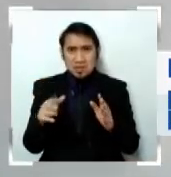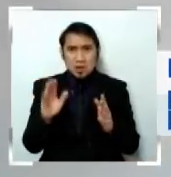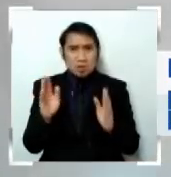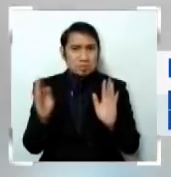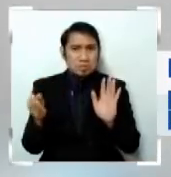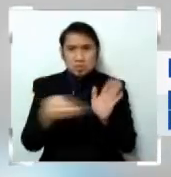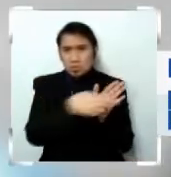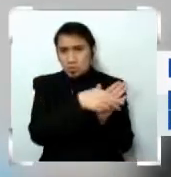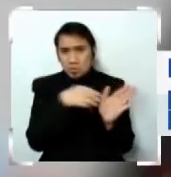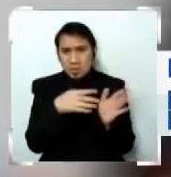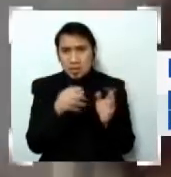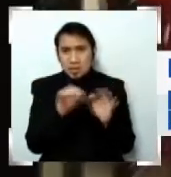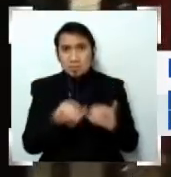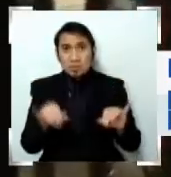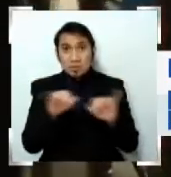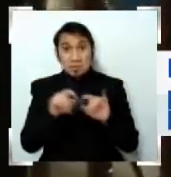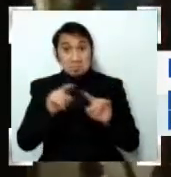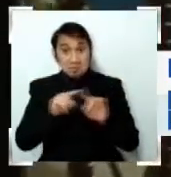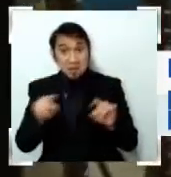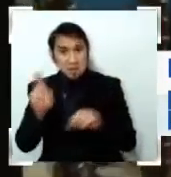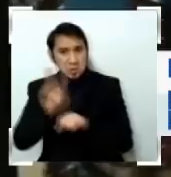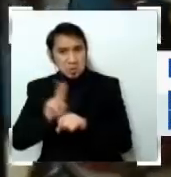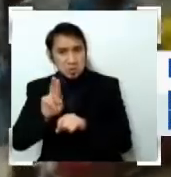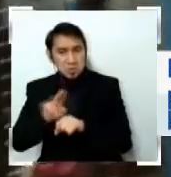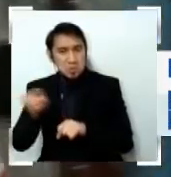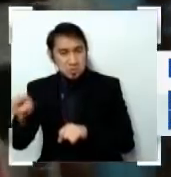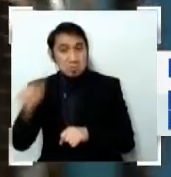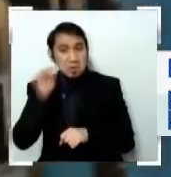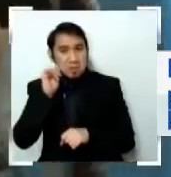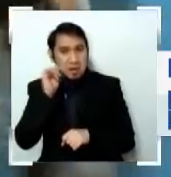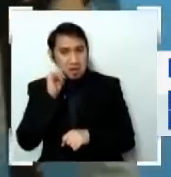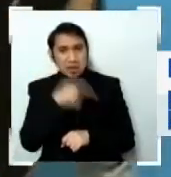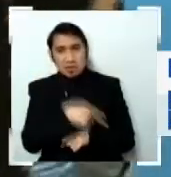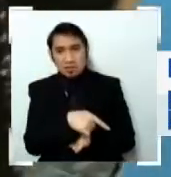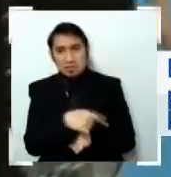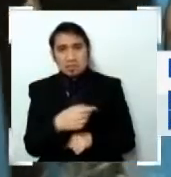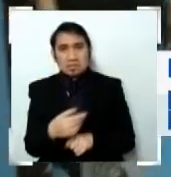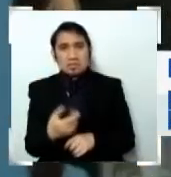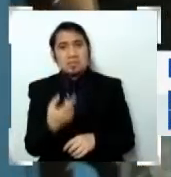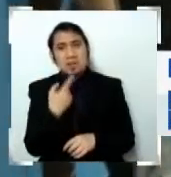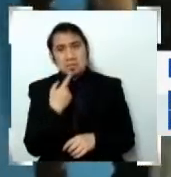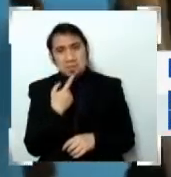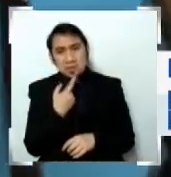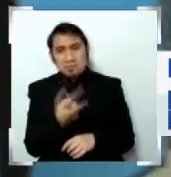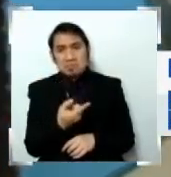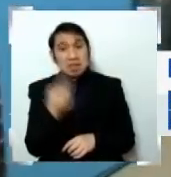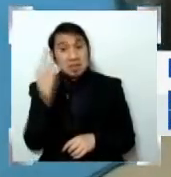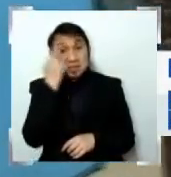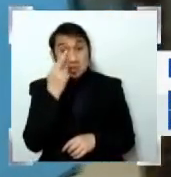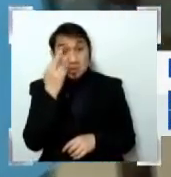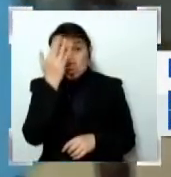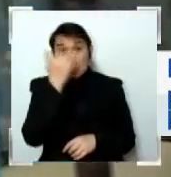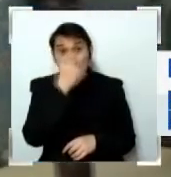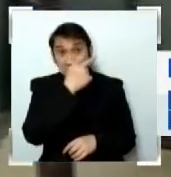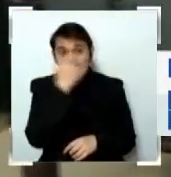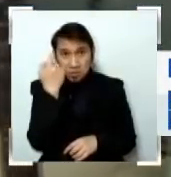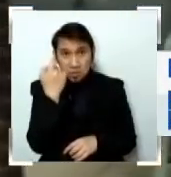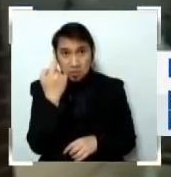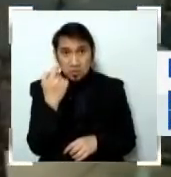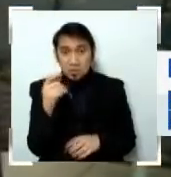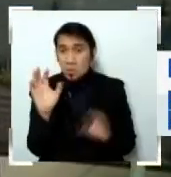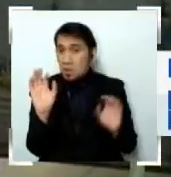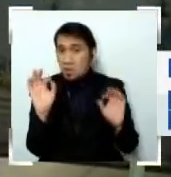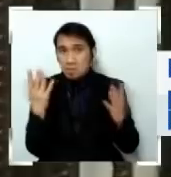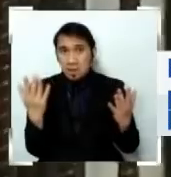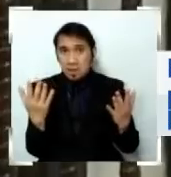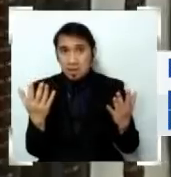ginamit pa rin ito ng suspect. Umamin ang suspect sa panluloko. Nagawa lang daw niya ito dahil gipit sa pera. Natanggal daw siya bilang kasambahay at ngayon isang